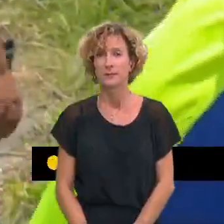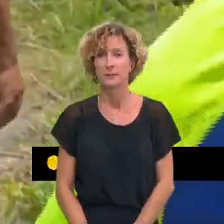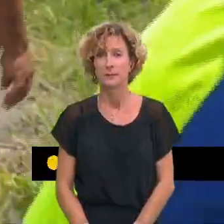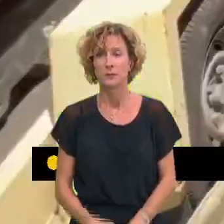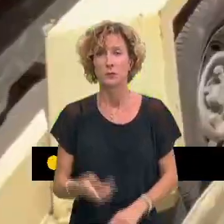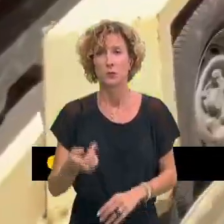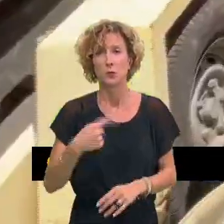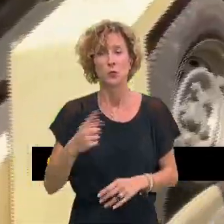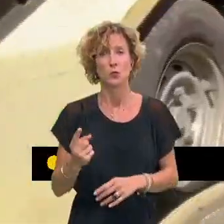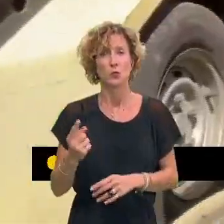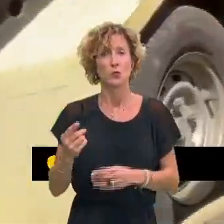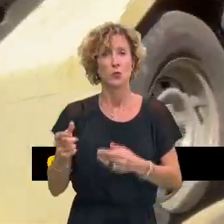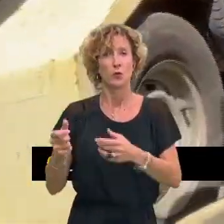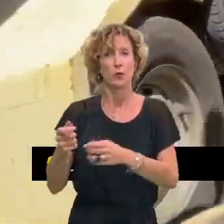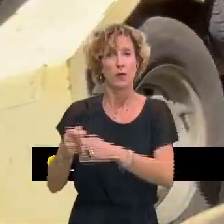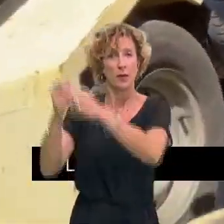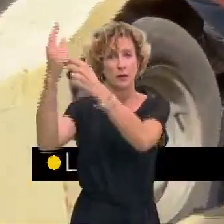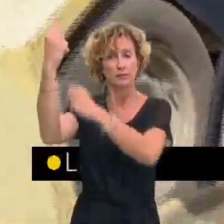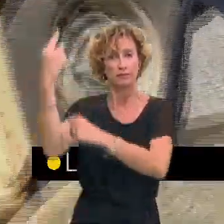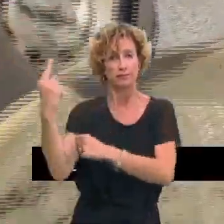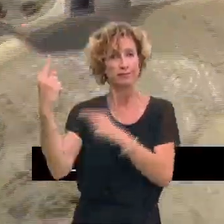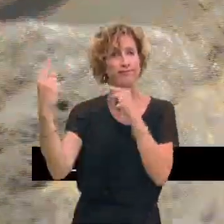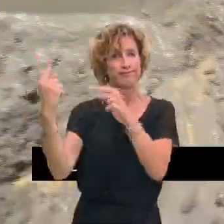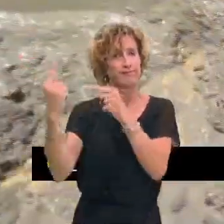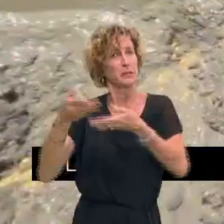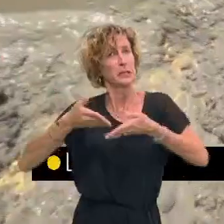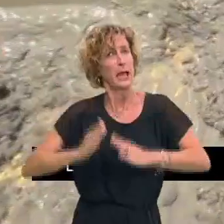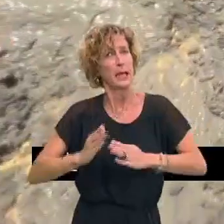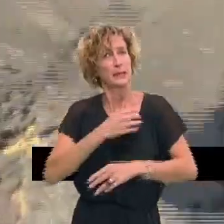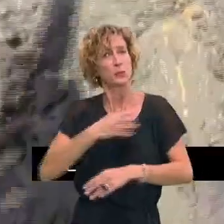place l'arrêté préfectoral, l'arrêté municipal plutôt,